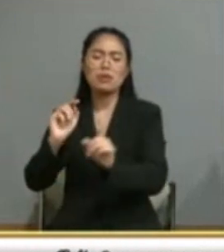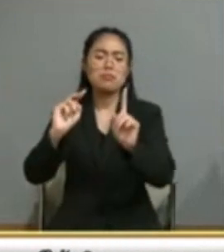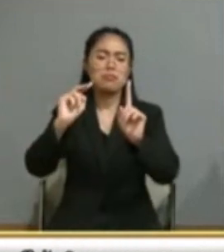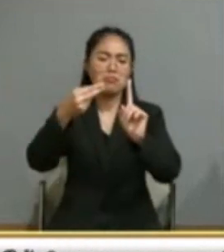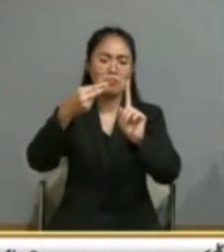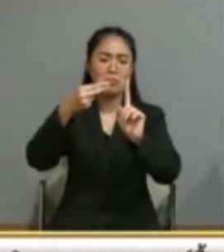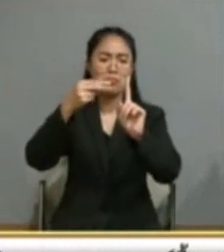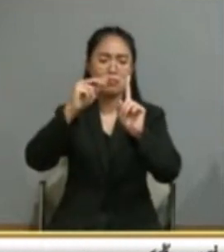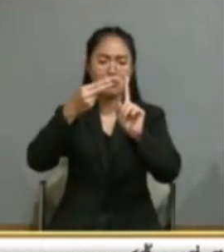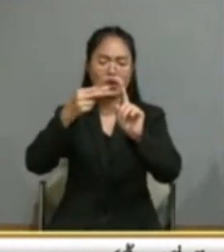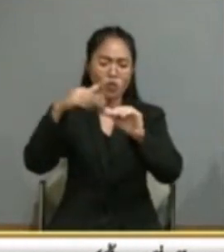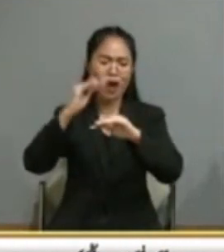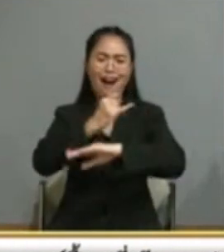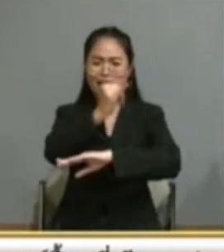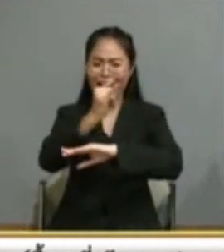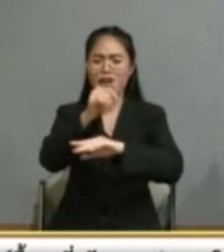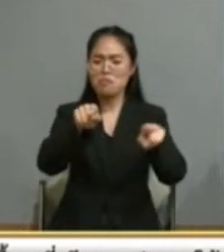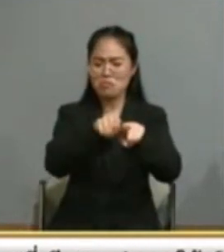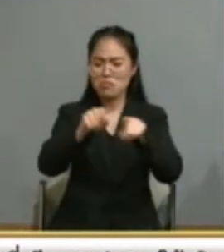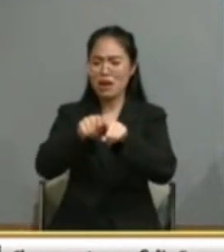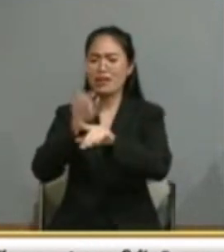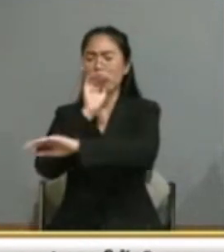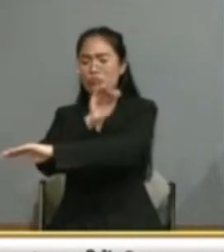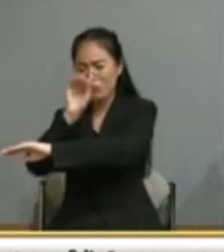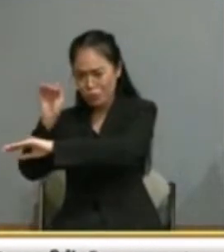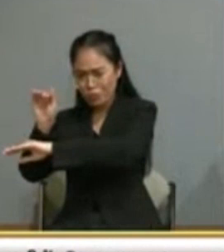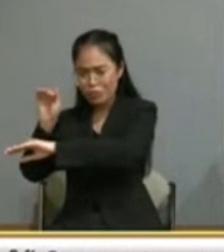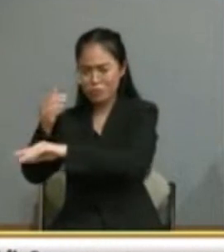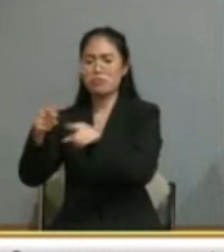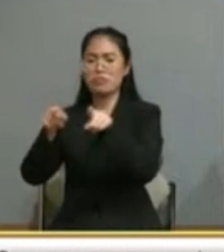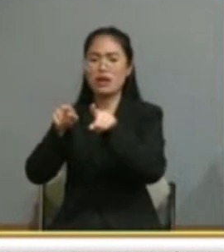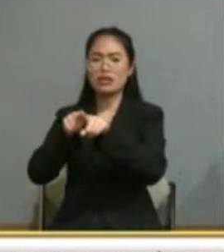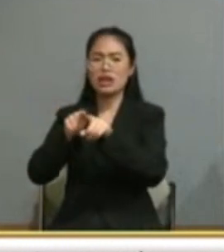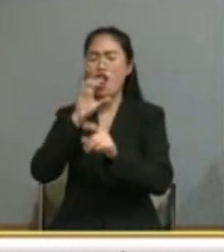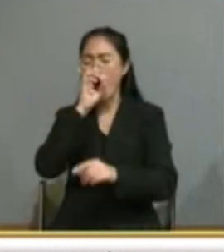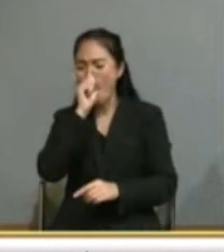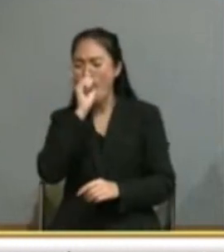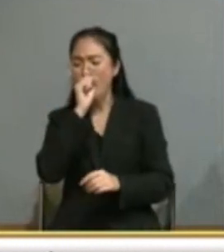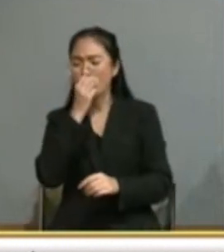ไล่เหมือนสุขณะภูมิ ก็อันนี้ทำนี้ไปก่อน